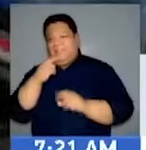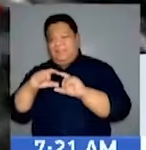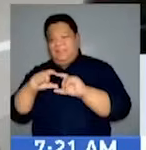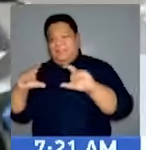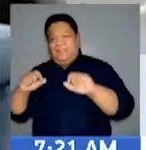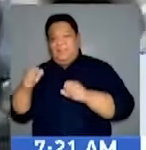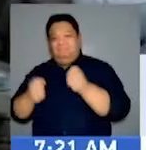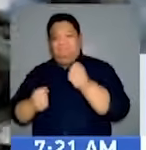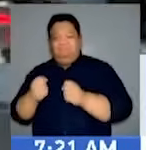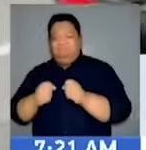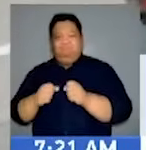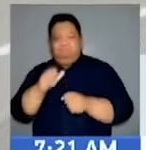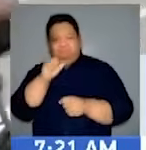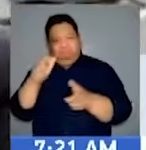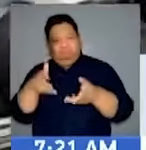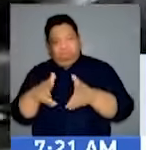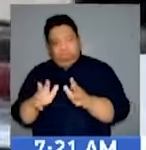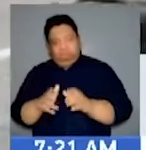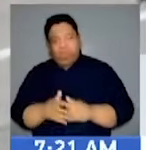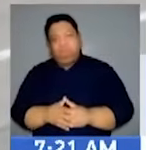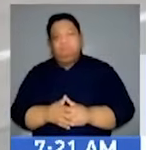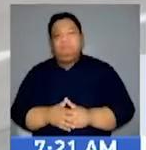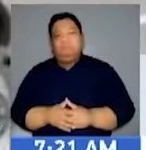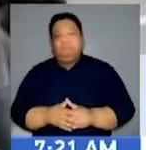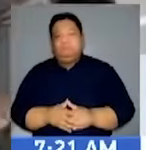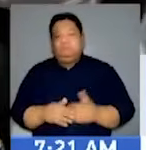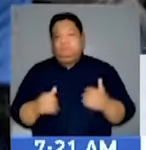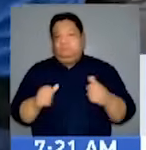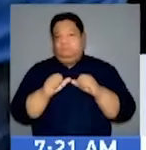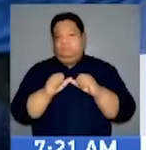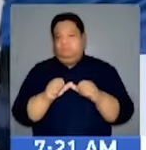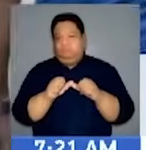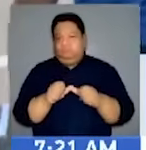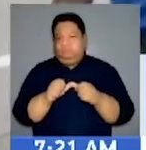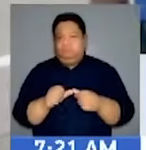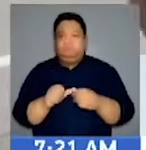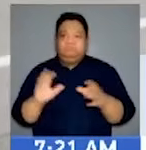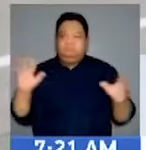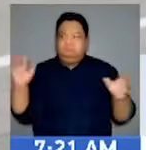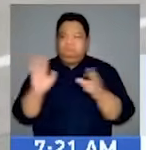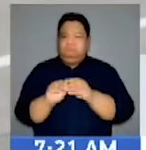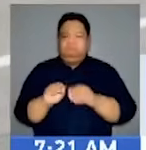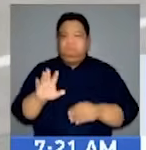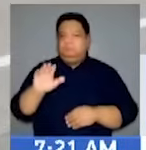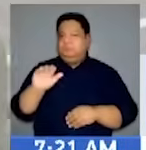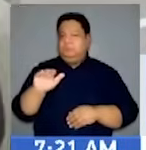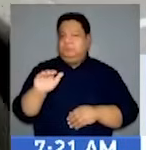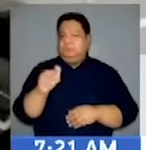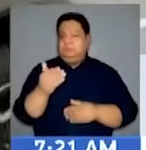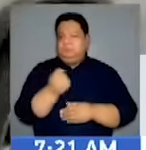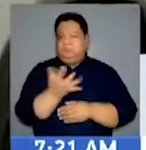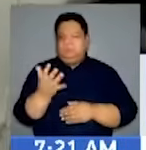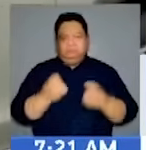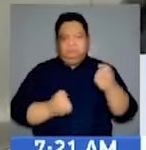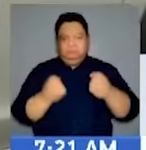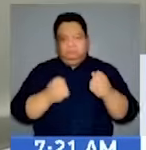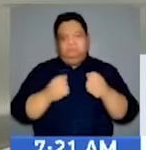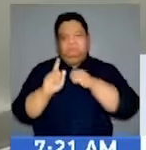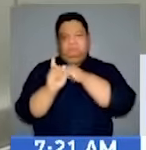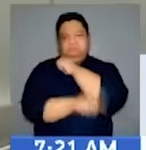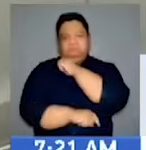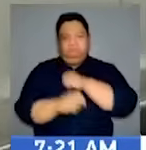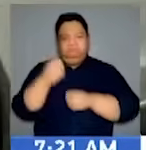operasyon ng mga taon ng MMDA dito. Nasa 15 na yung natikita nila ng motorista na dumaan sa EDSA busway. Pinakamarami po ay